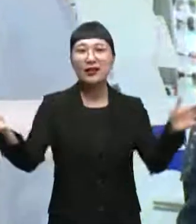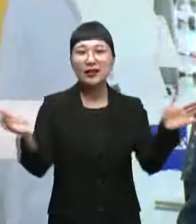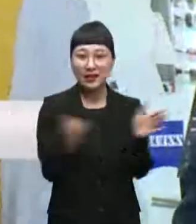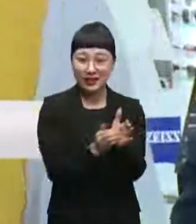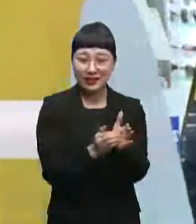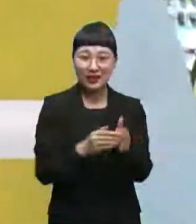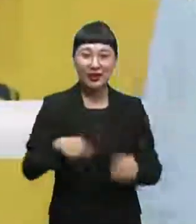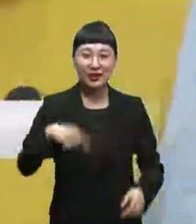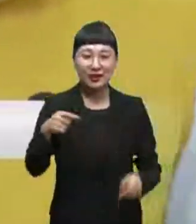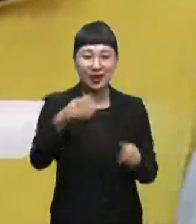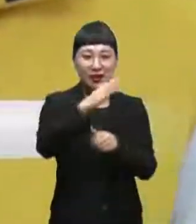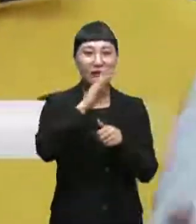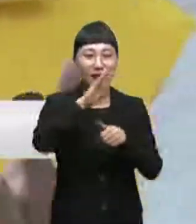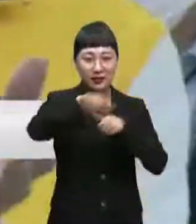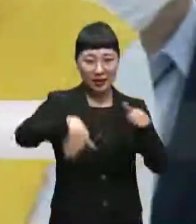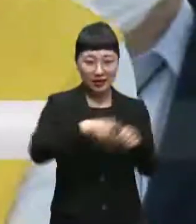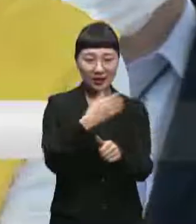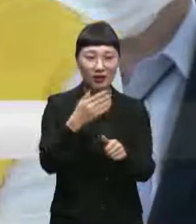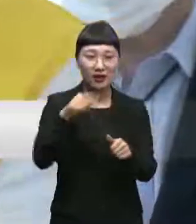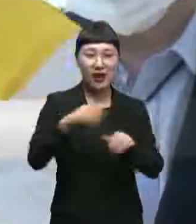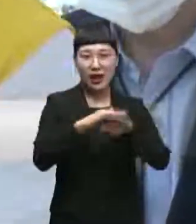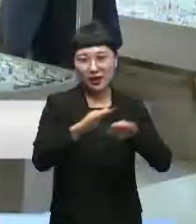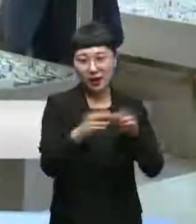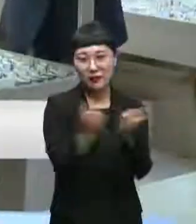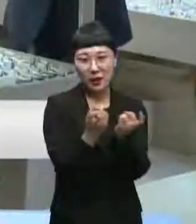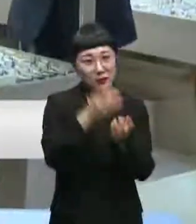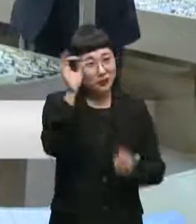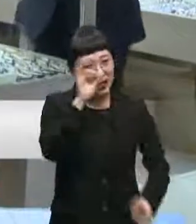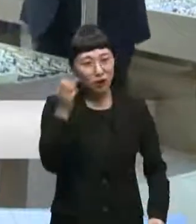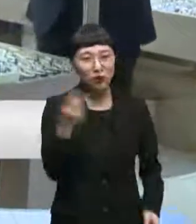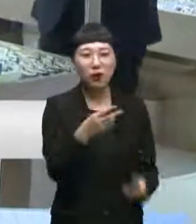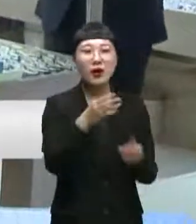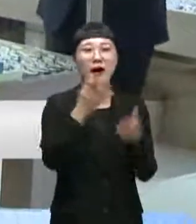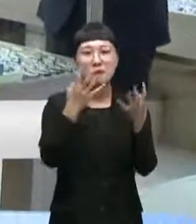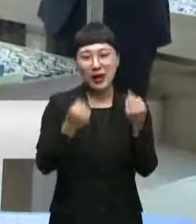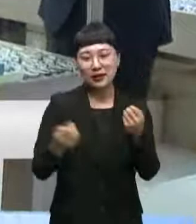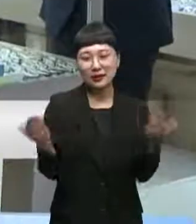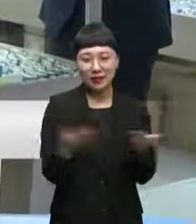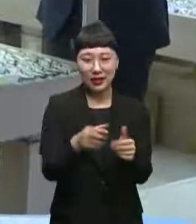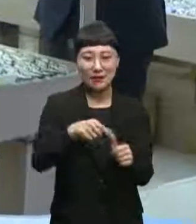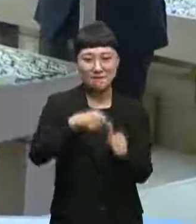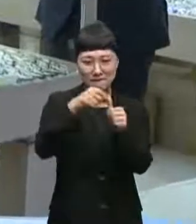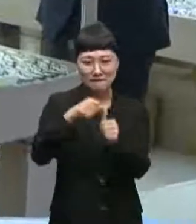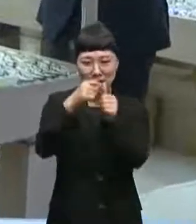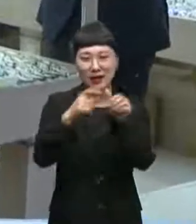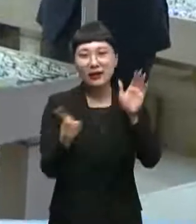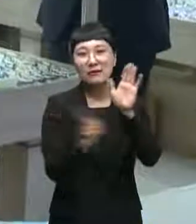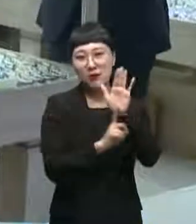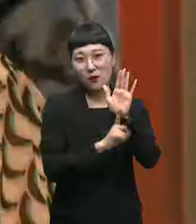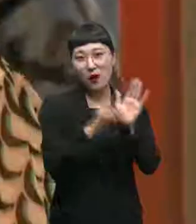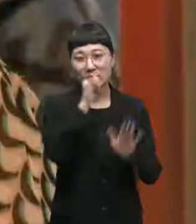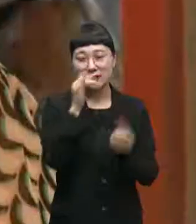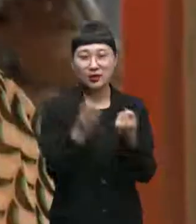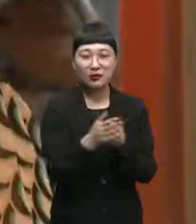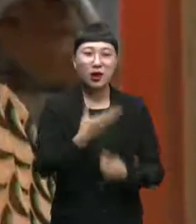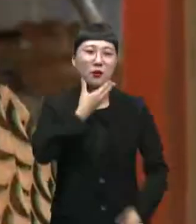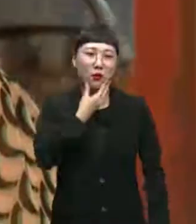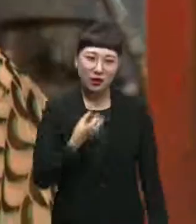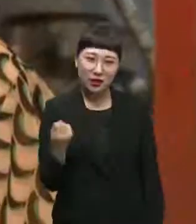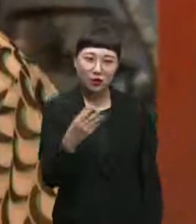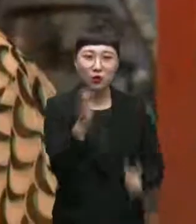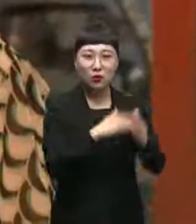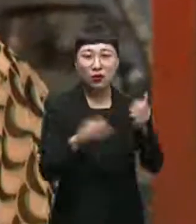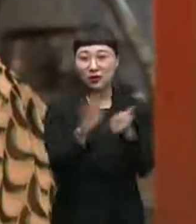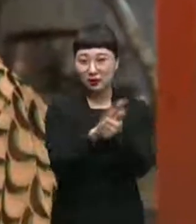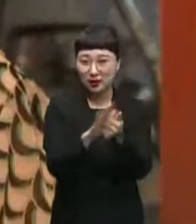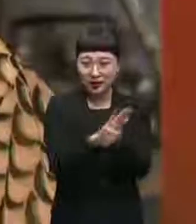시장은 현장에서 답을 찾고 현장에서 더 많은 일자리를 만들겠다며 경제와 일자리, 복지와 공공서비스